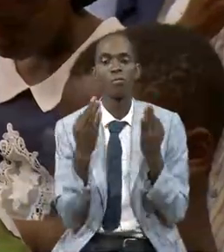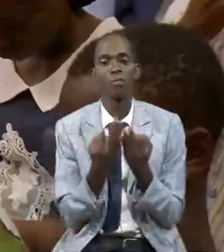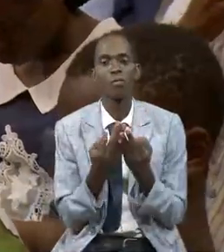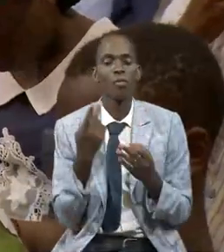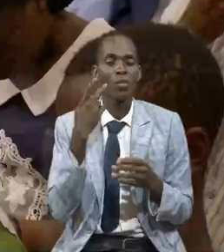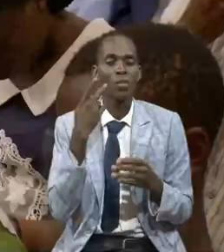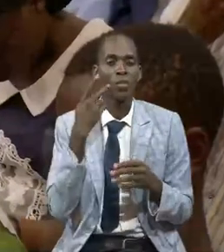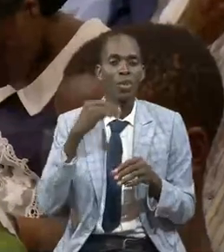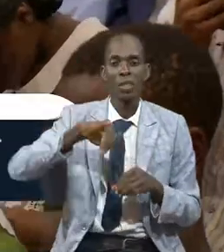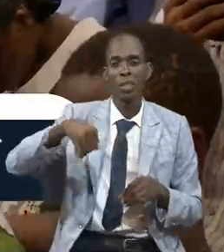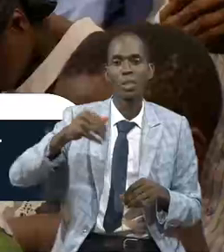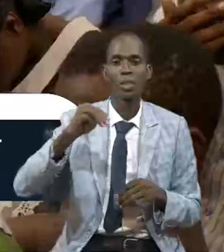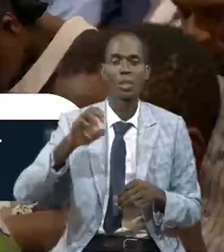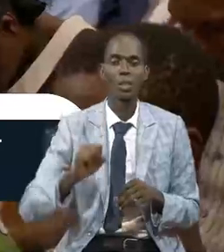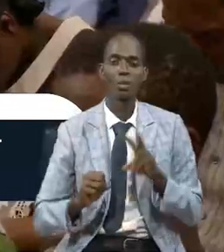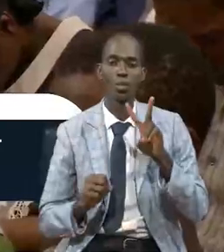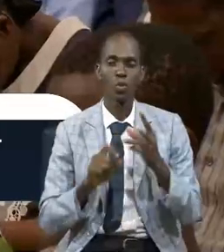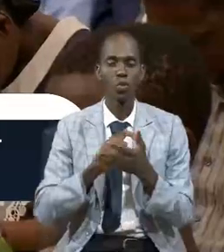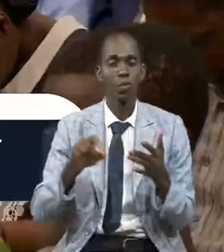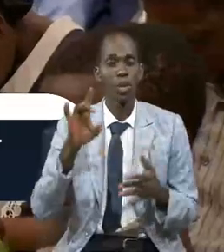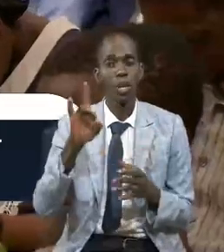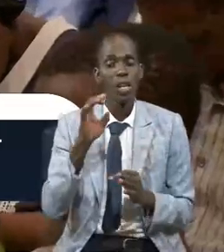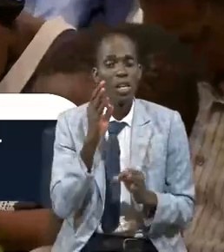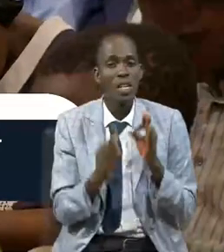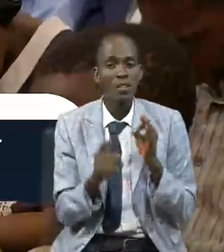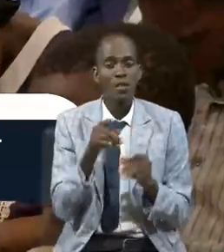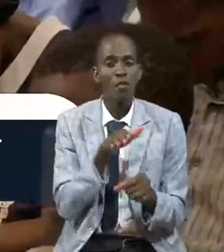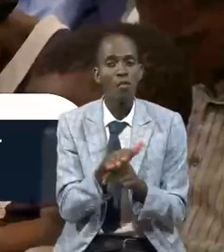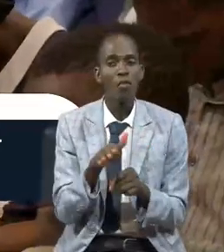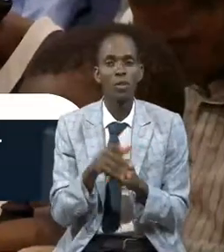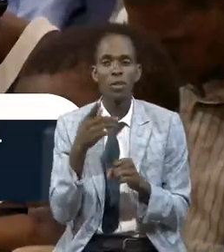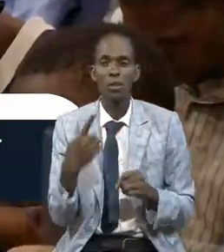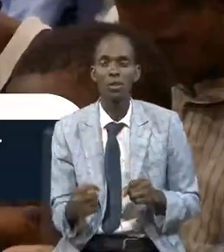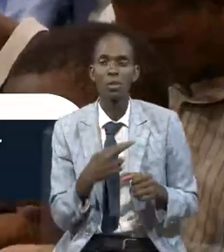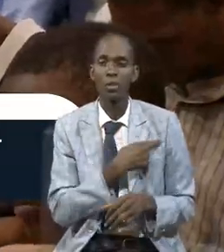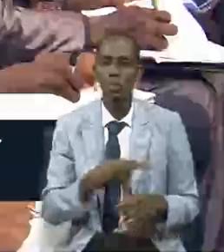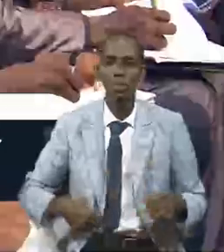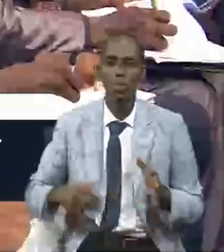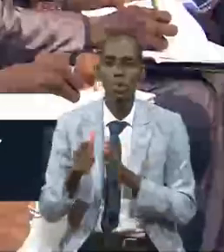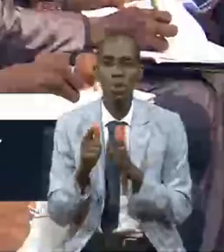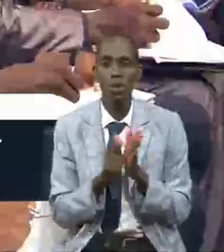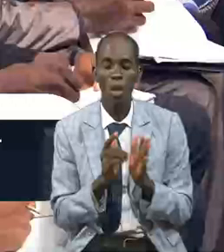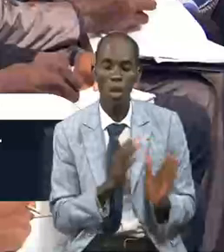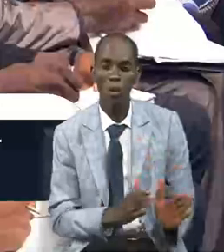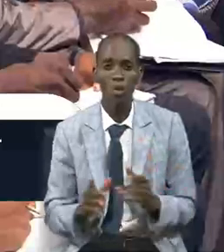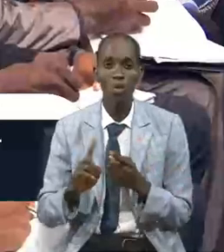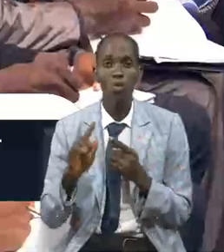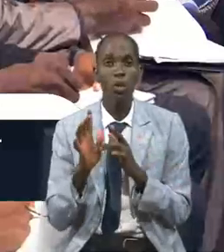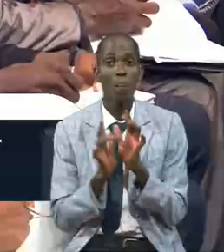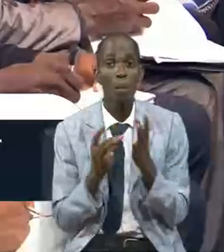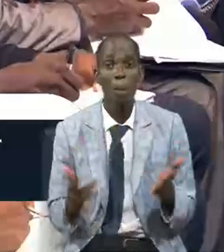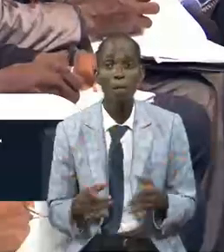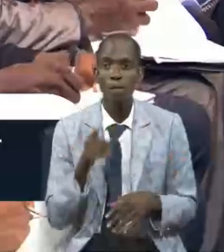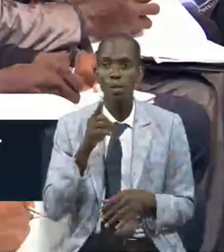2, verset 8, si vous accomplissez la loi royale, selon l'Écriture, tu